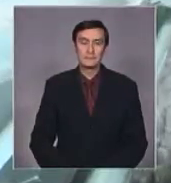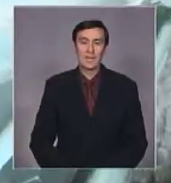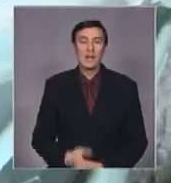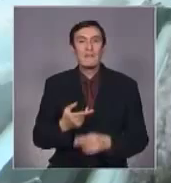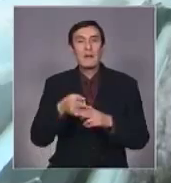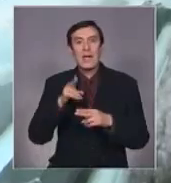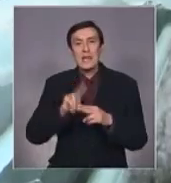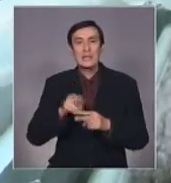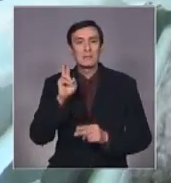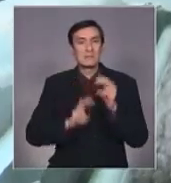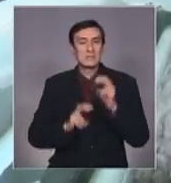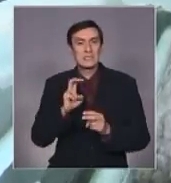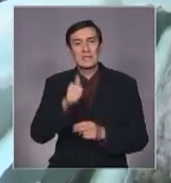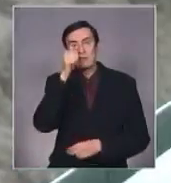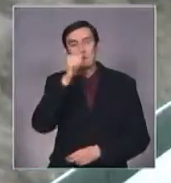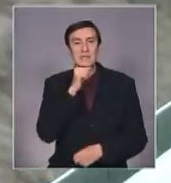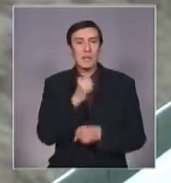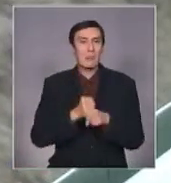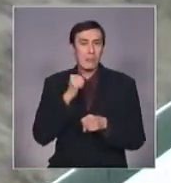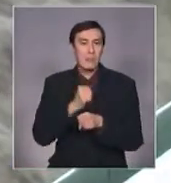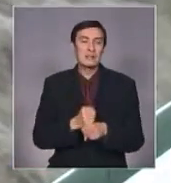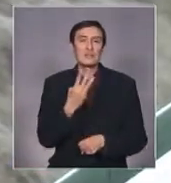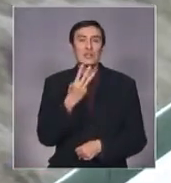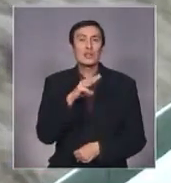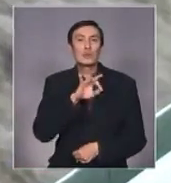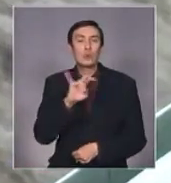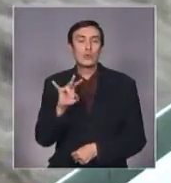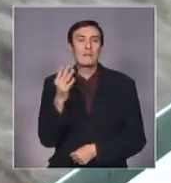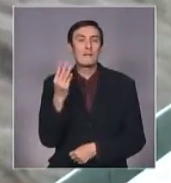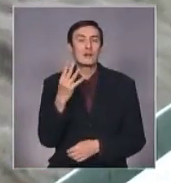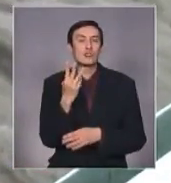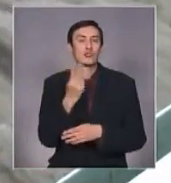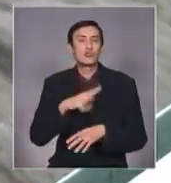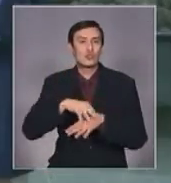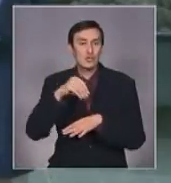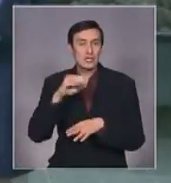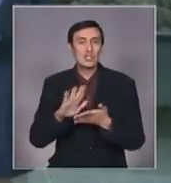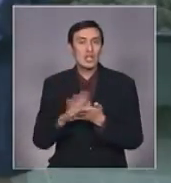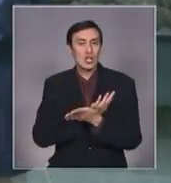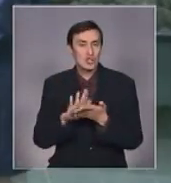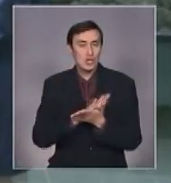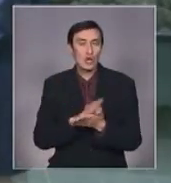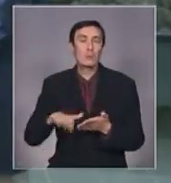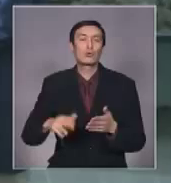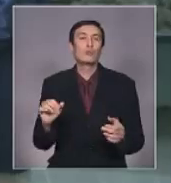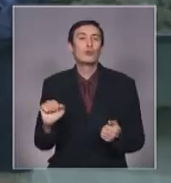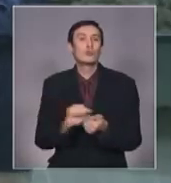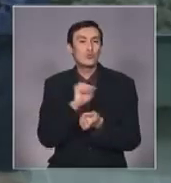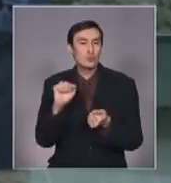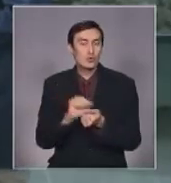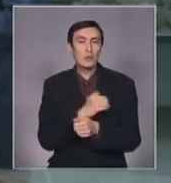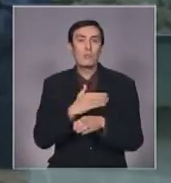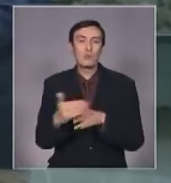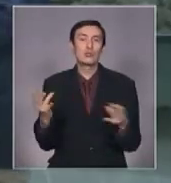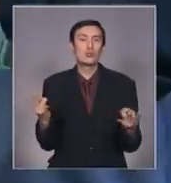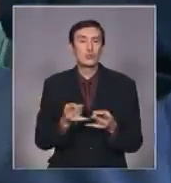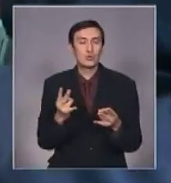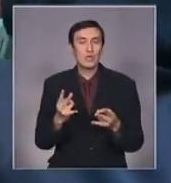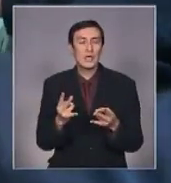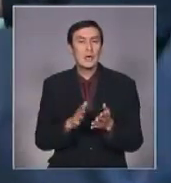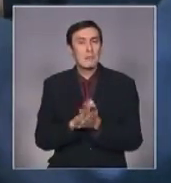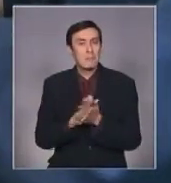В этом цехе за месяц обрабатывается 3 тонны верблюжьей шерсти. Сначала ее очищают, потом сушат, после нужно